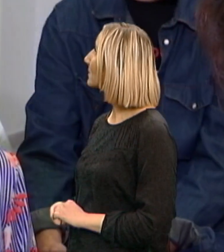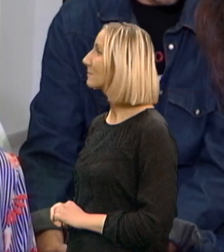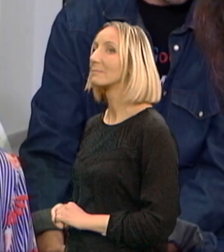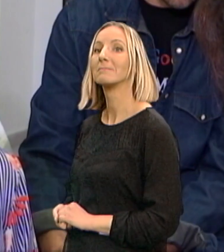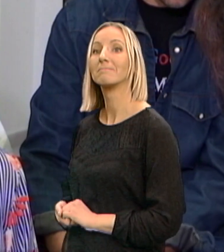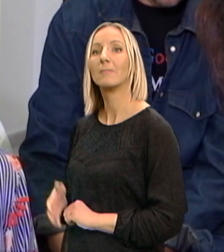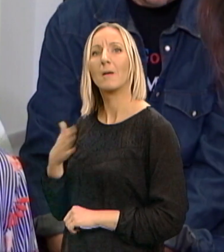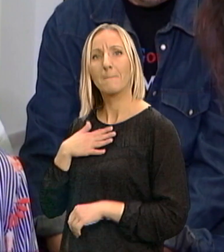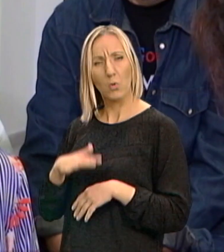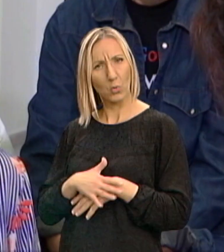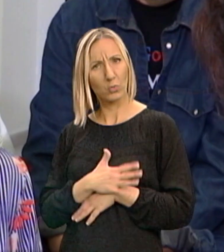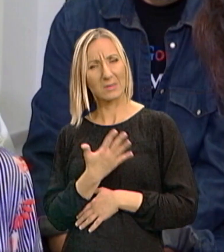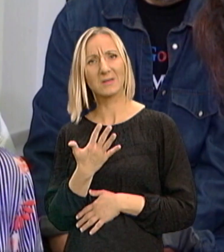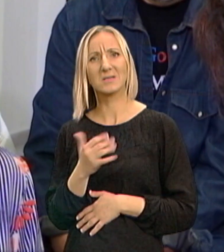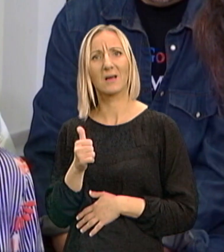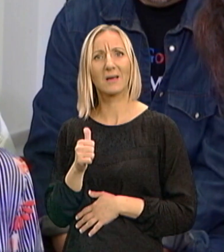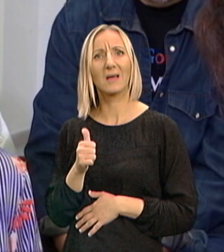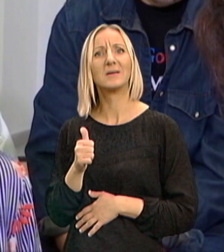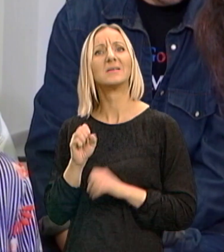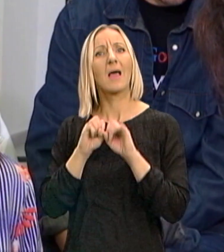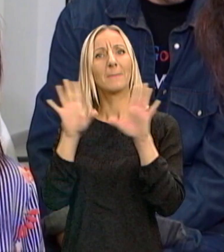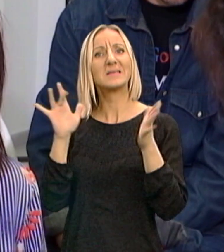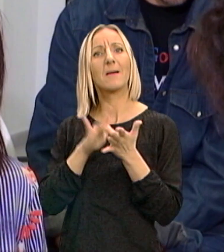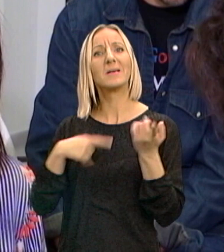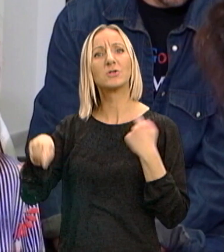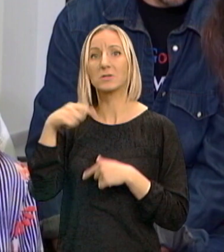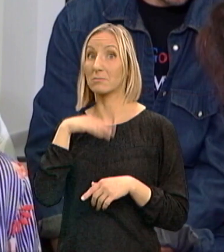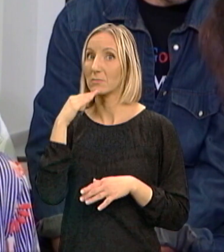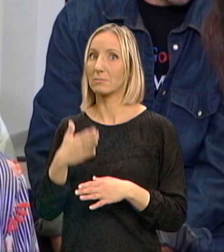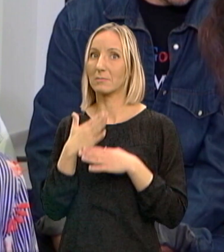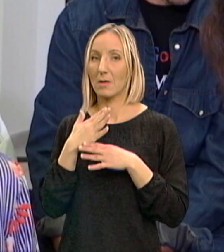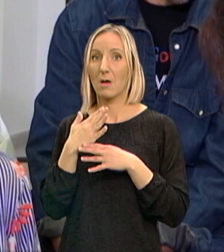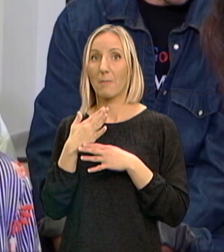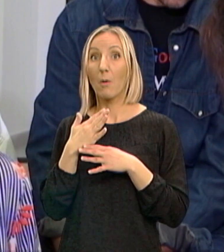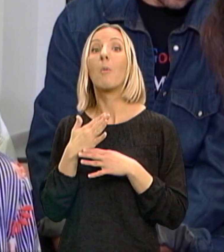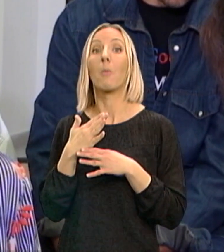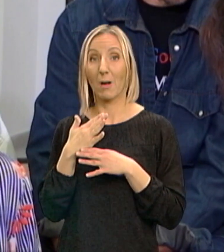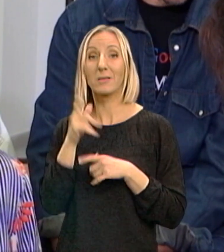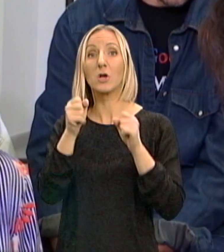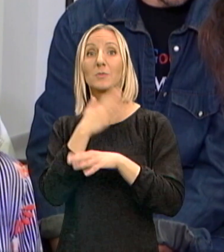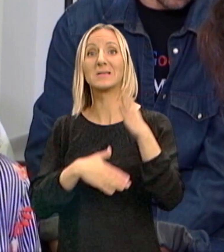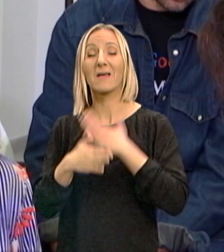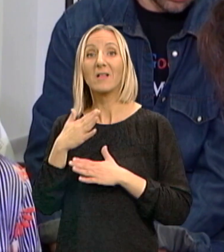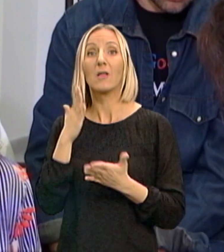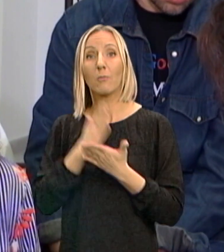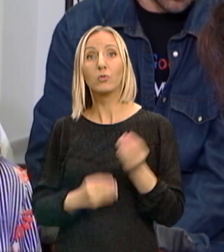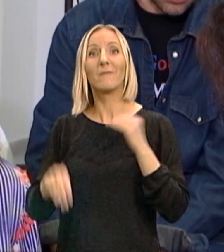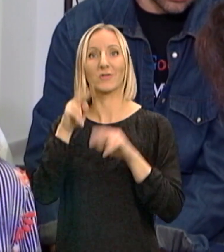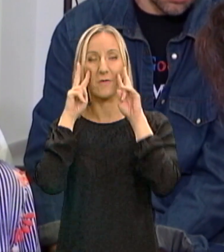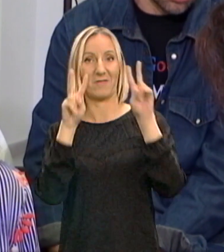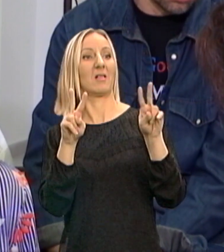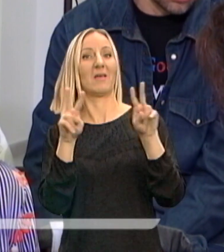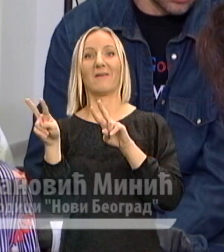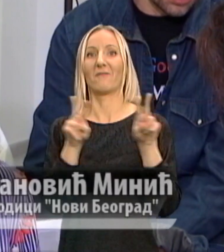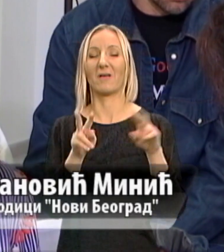Moj utisak da je emisija Mesto za nas zaista značajno doprinela vidljivosti osoba sa invaliditetom. Mislim da